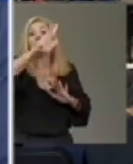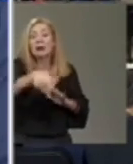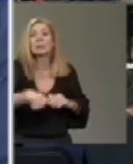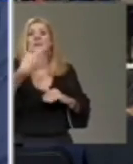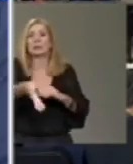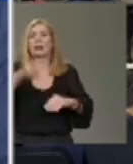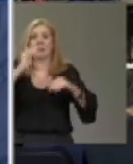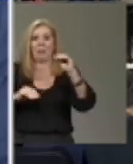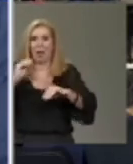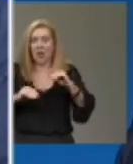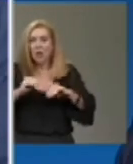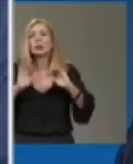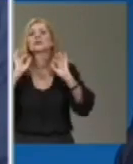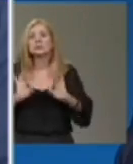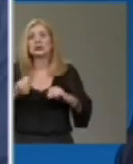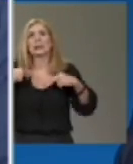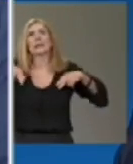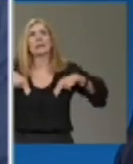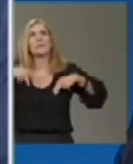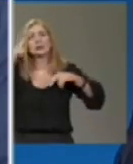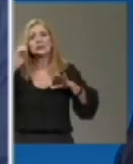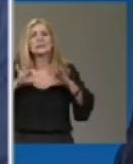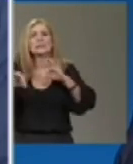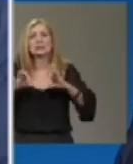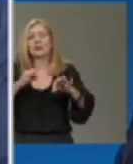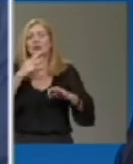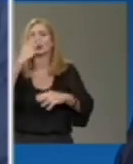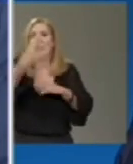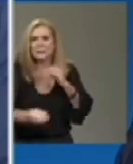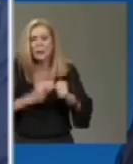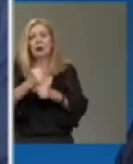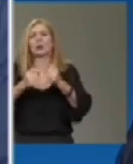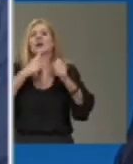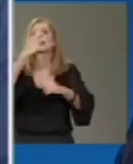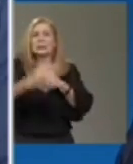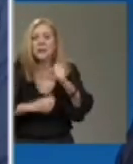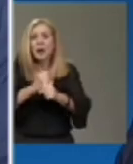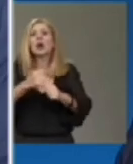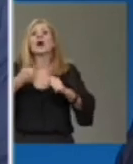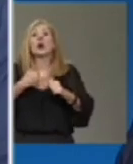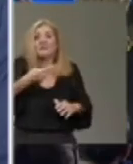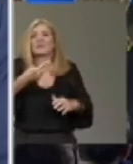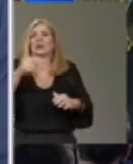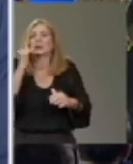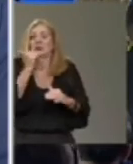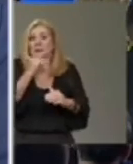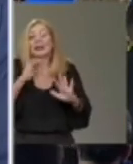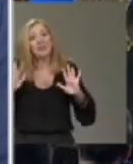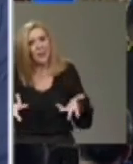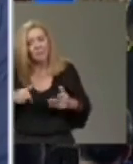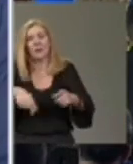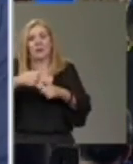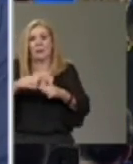δημοσίους υπαλλήλους να πάνε στη μύκονο στη ρόδο σε όλα τα νησιά της χώρας μας χωρίς